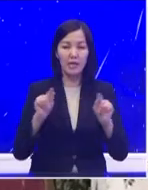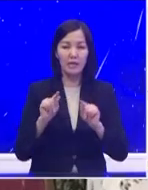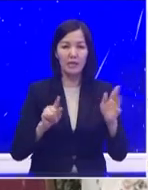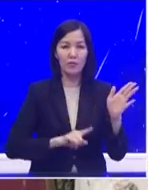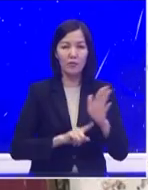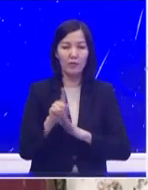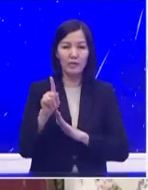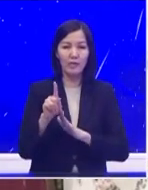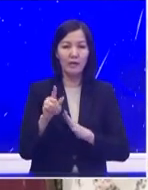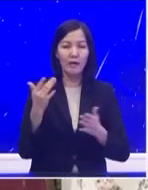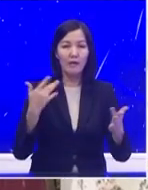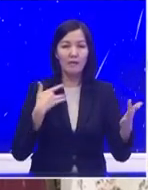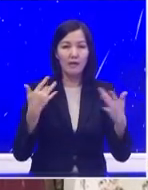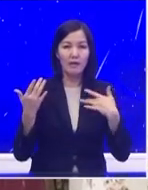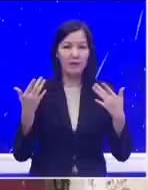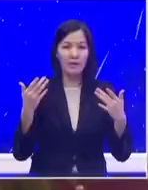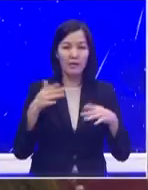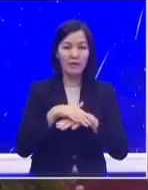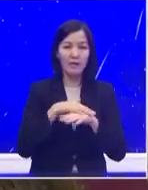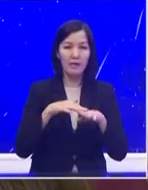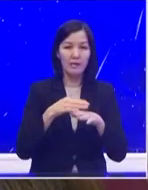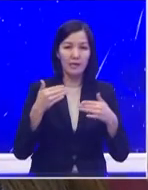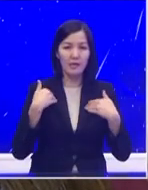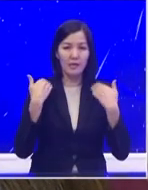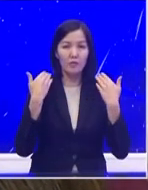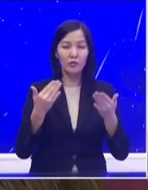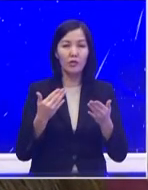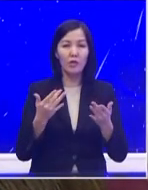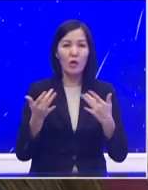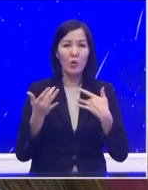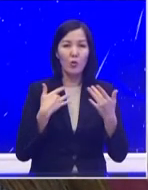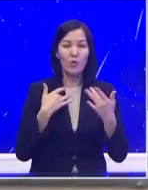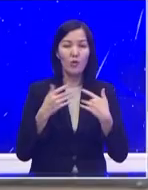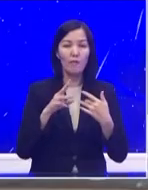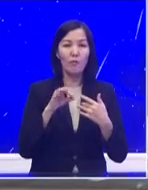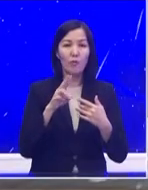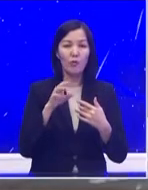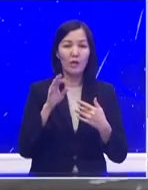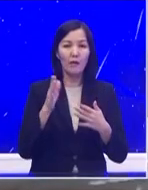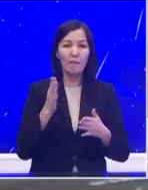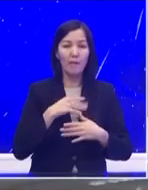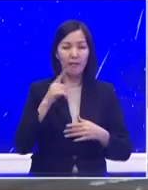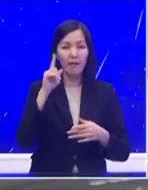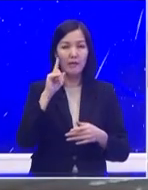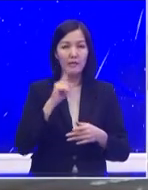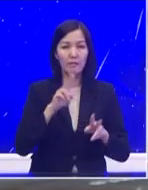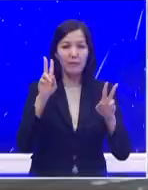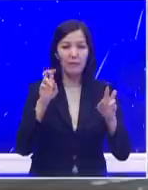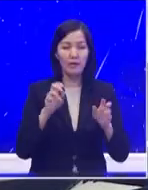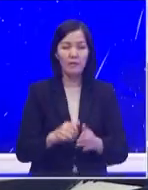Сахналық қойылым қойып, халық назарына ұсынады. Олардың кезекті қойылымы Жұбан Молдағалиевтің «Мен қазақпын»